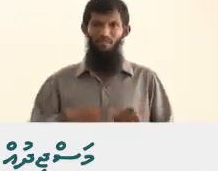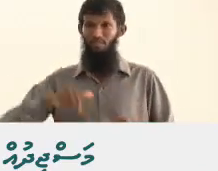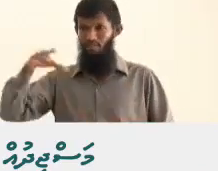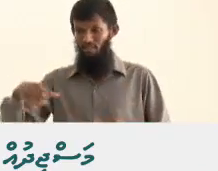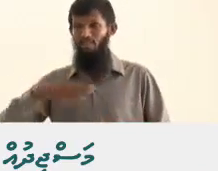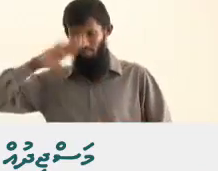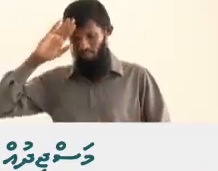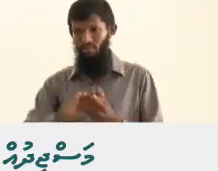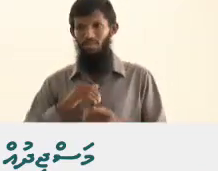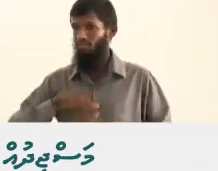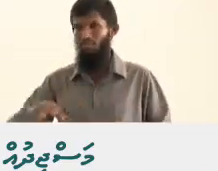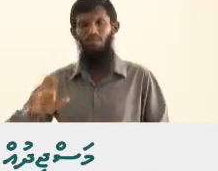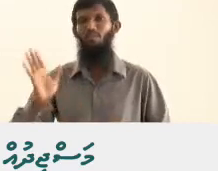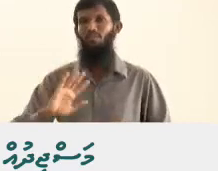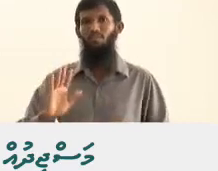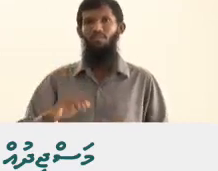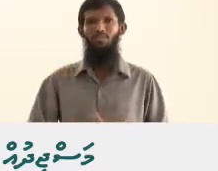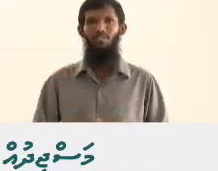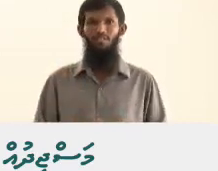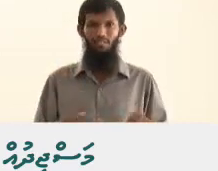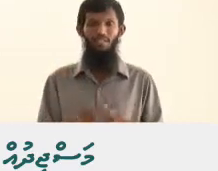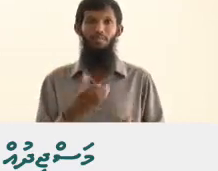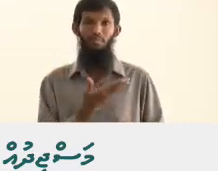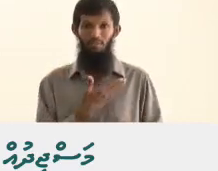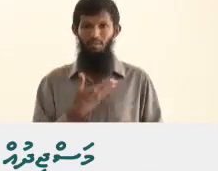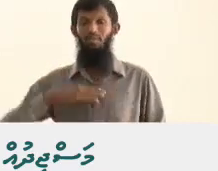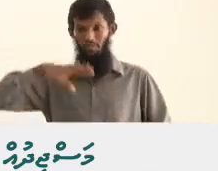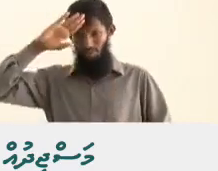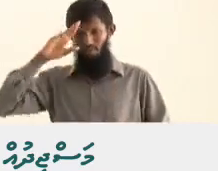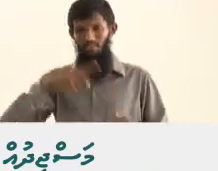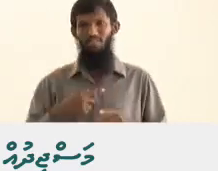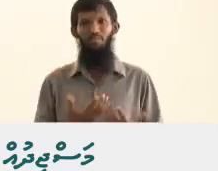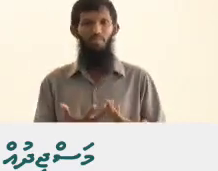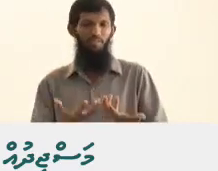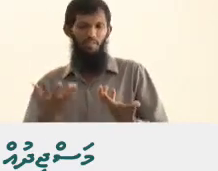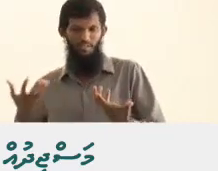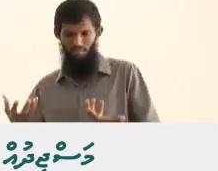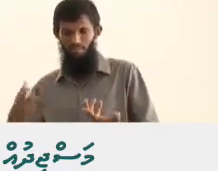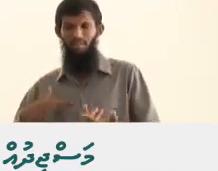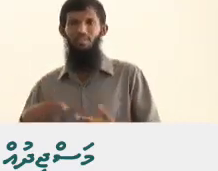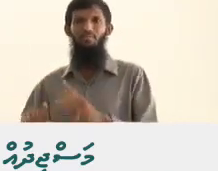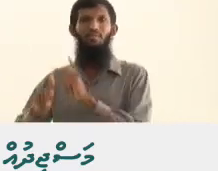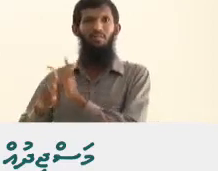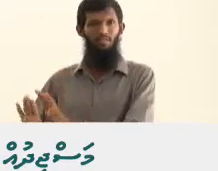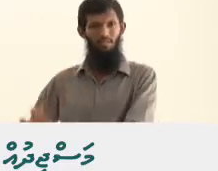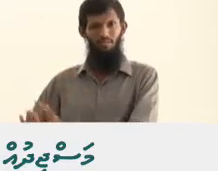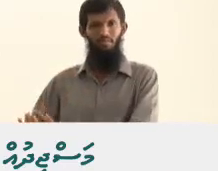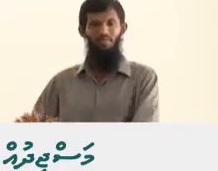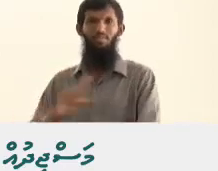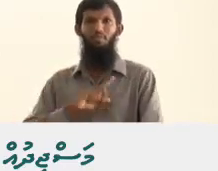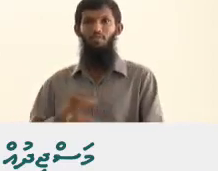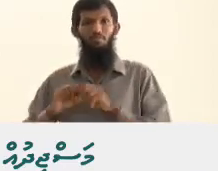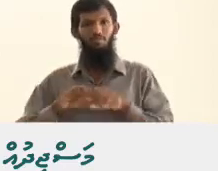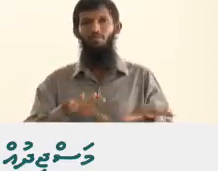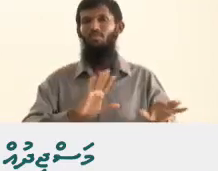farwa dinumattaka ehem mi hunna wakiwane hen waki tanigga beetibbuma ad mi